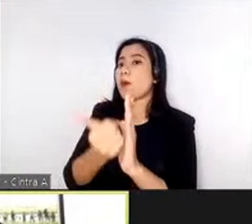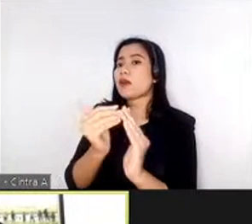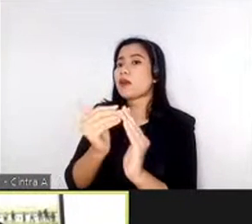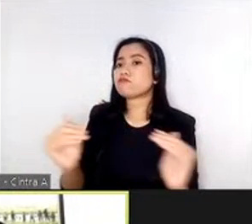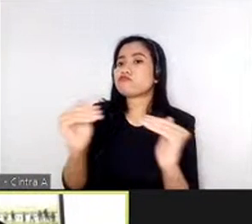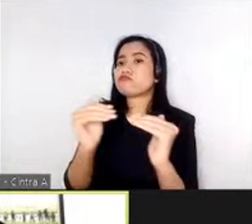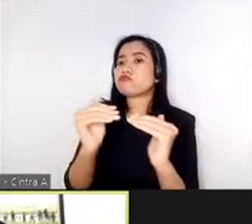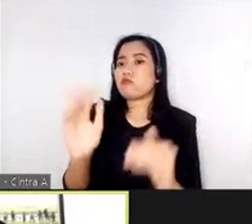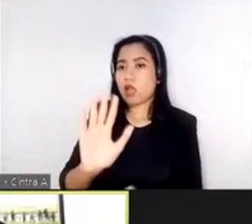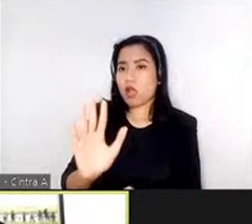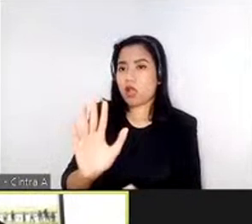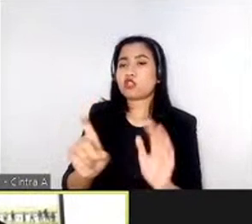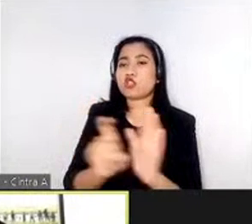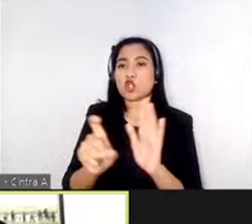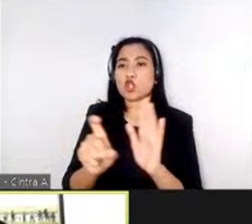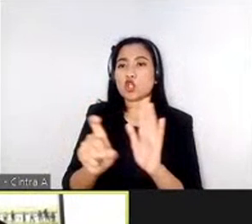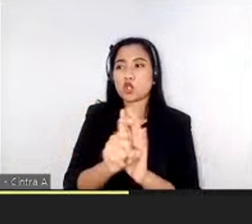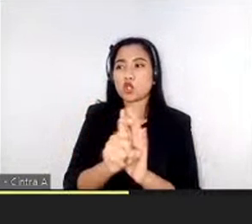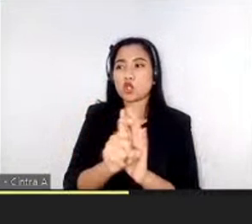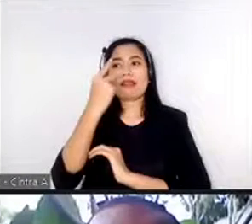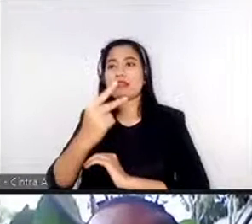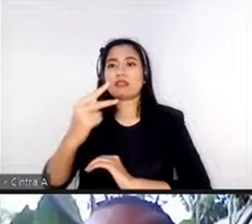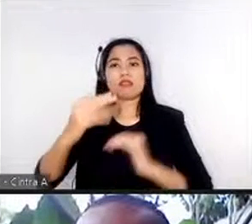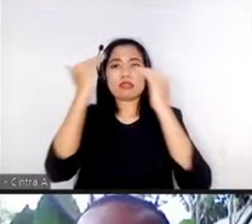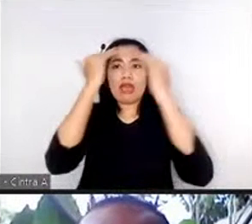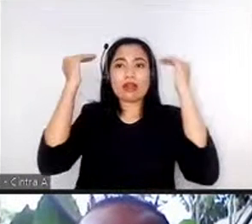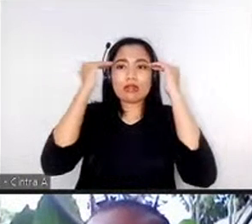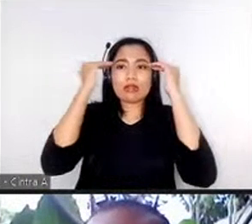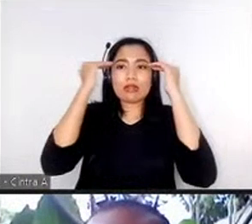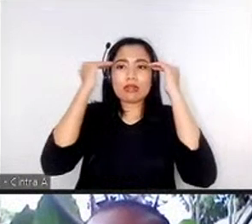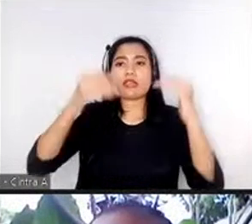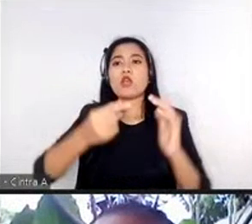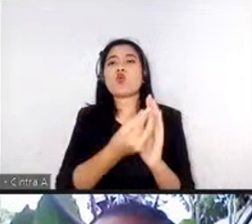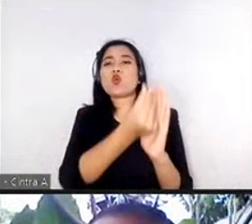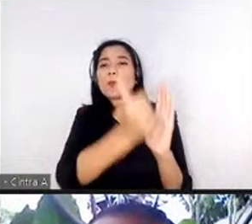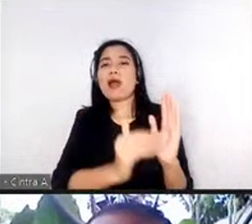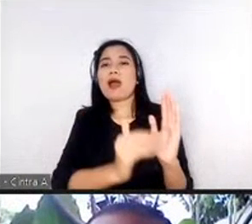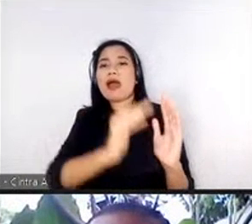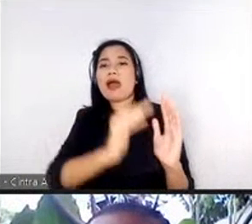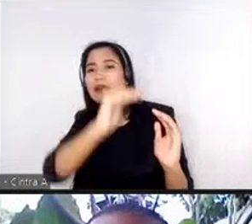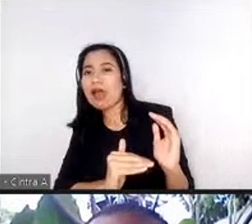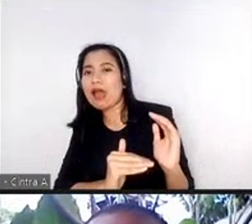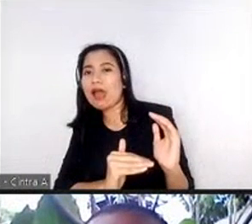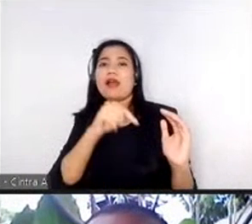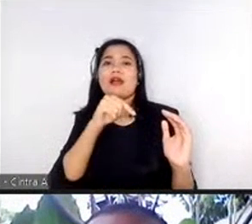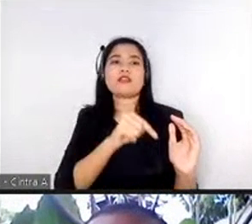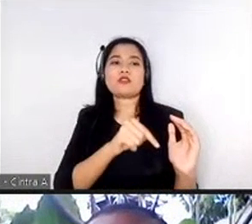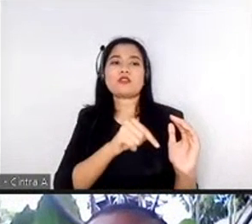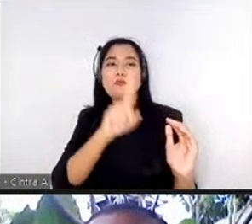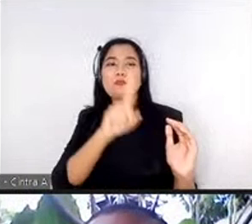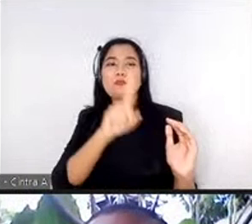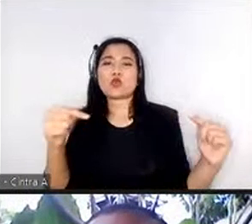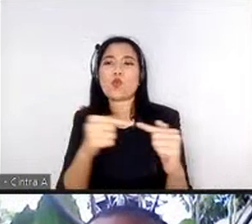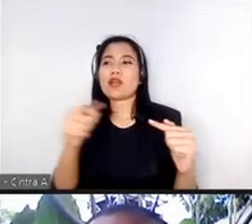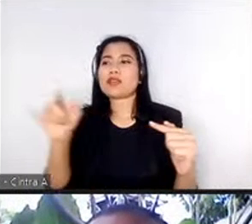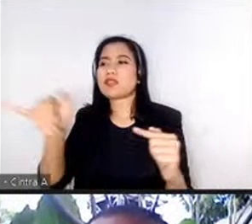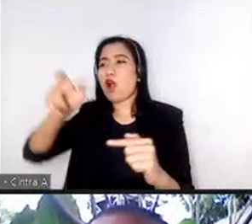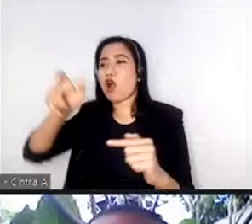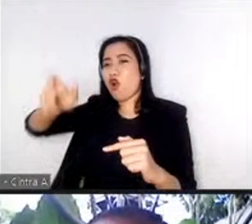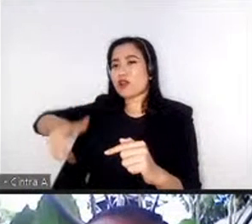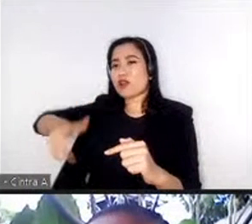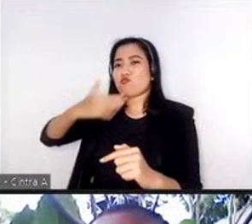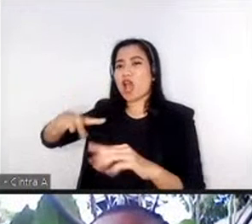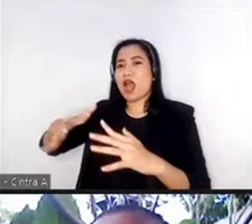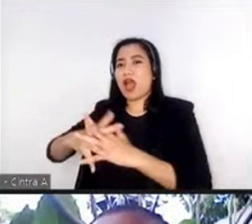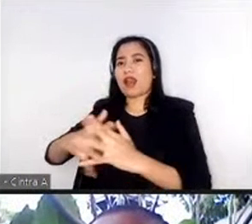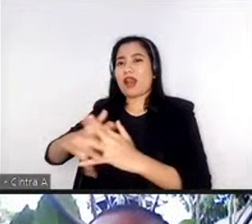adalah gini kalau kita melihat buruh tani upahnya rendah itu kan mereka terikat patron klien dengan pemilik lahan gitu ya kalau